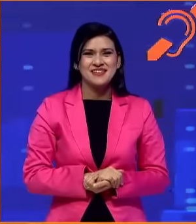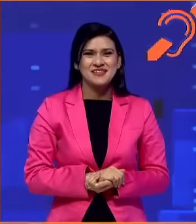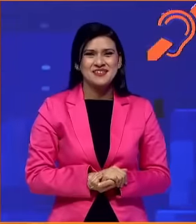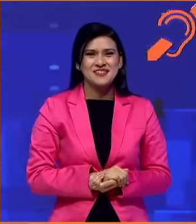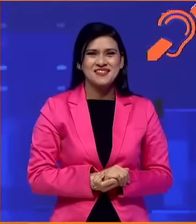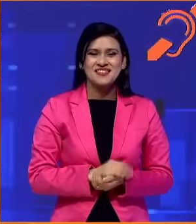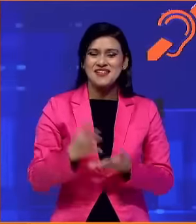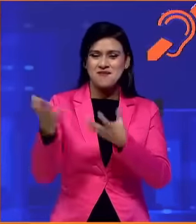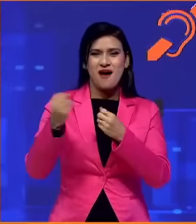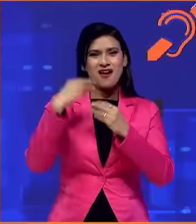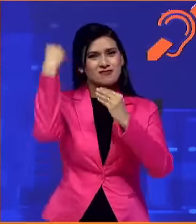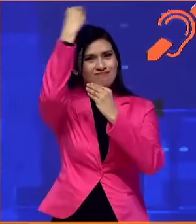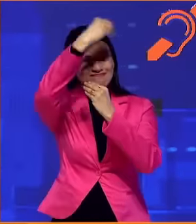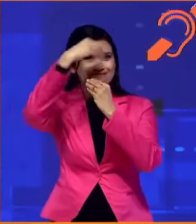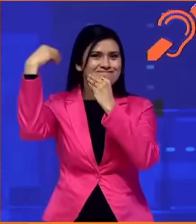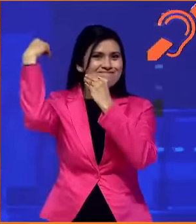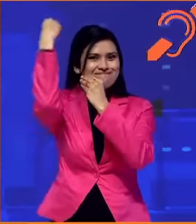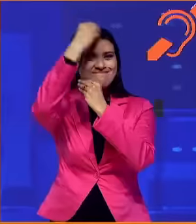कृपया।